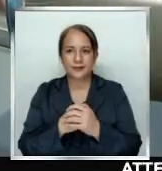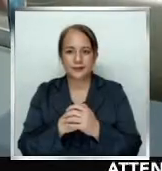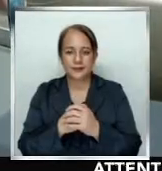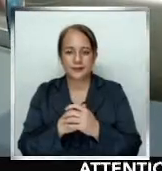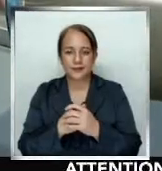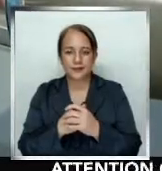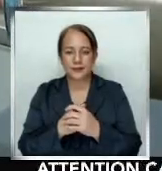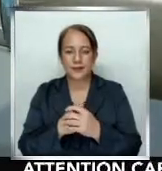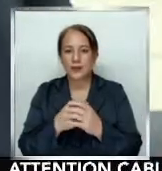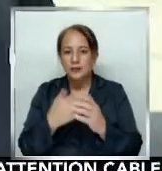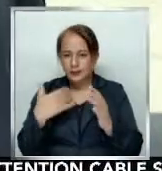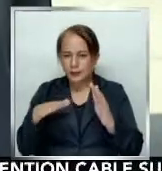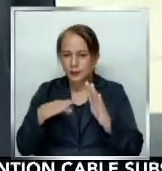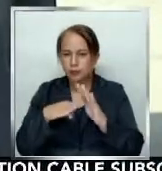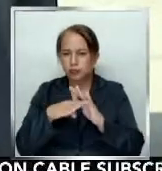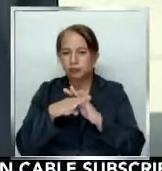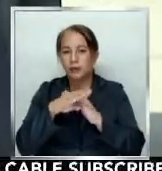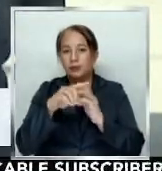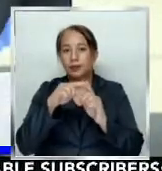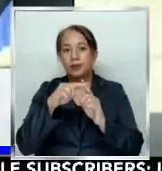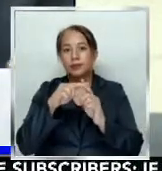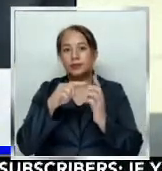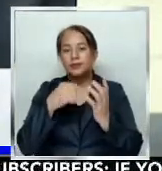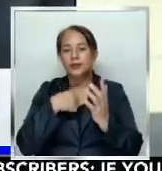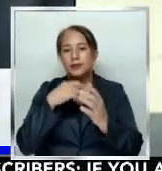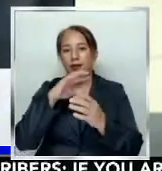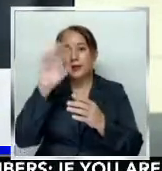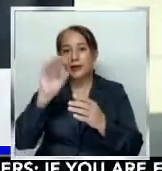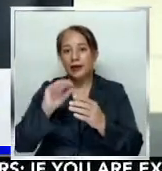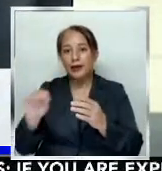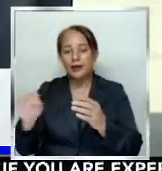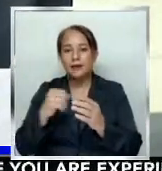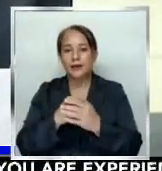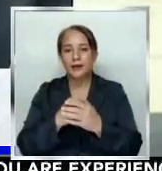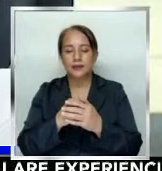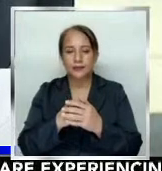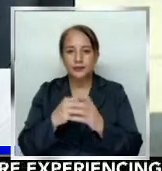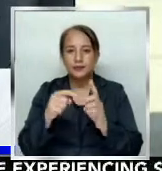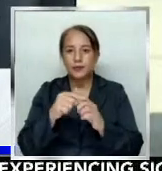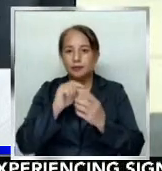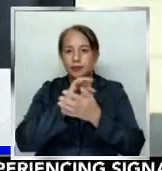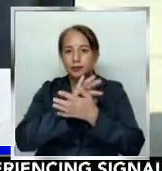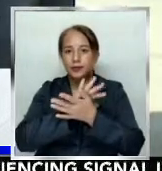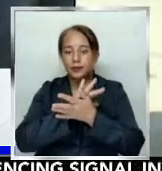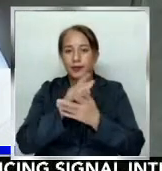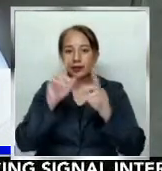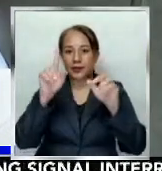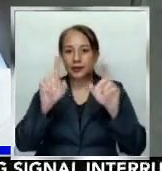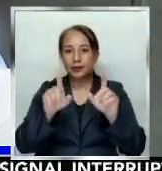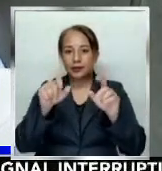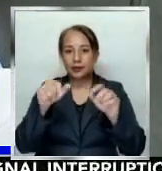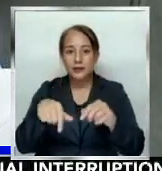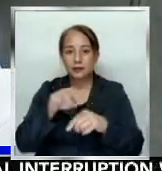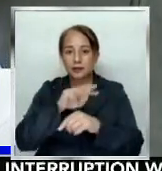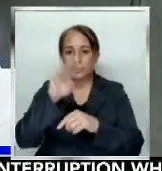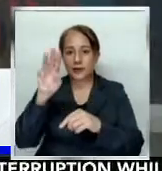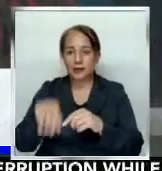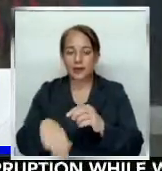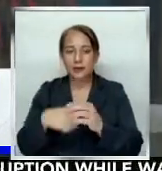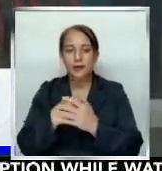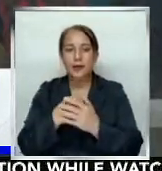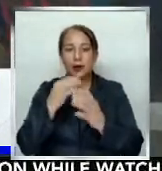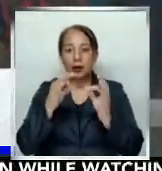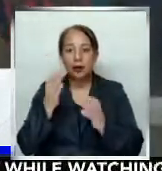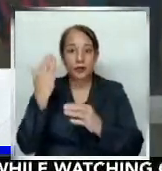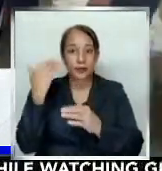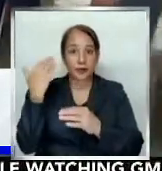Tumataas pa rin ang positivity rate o ang antas ng mga nagpo-positibo sa COVID sa mga tinitest sa Metro Manila. Pero kung noong nakaraang linggo